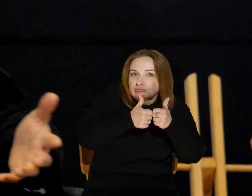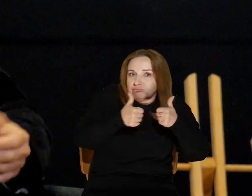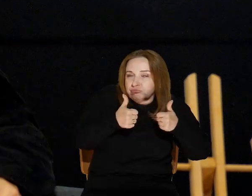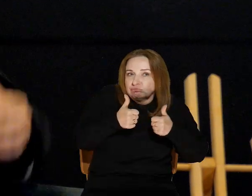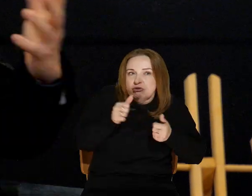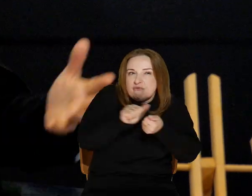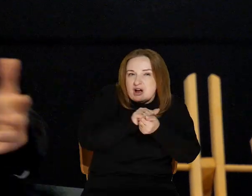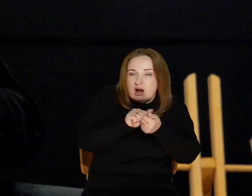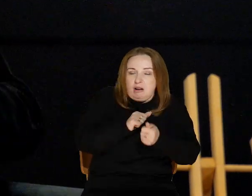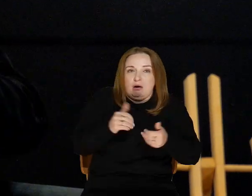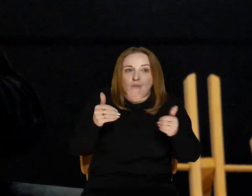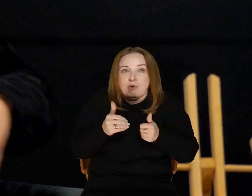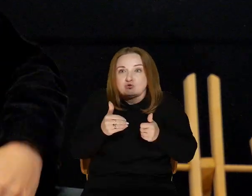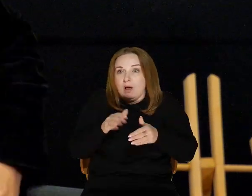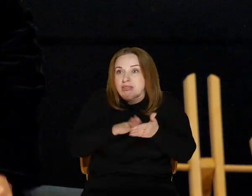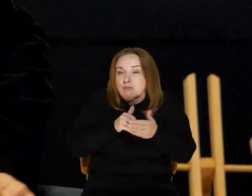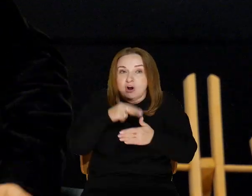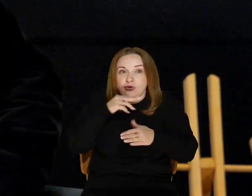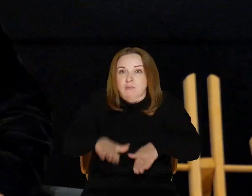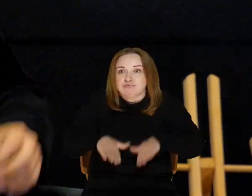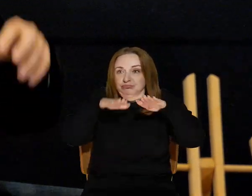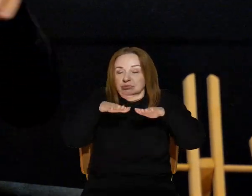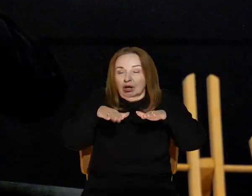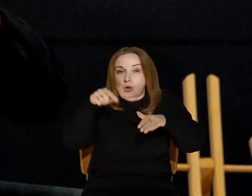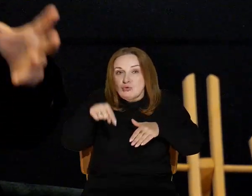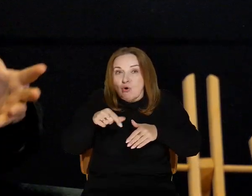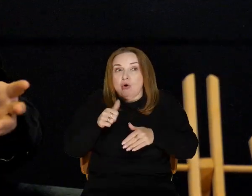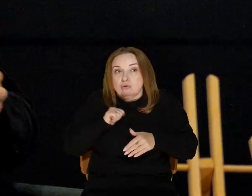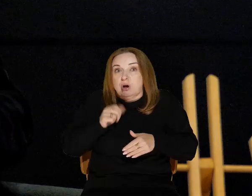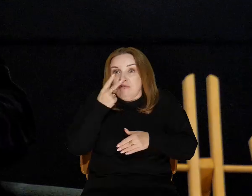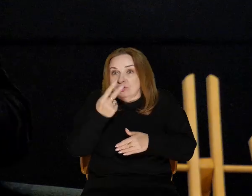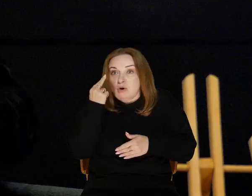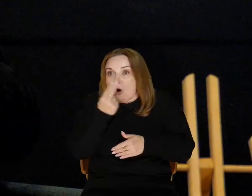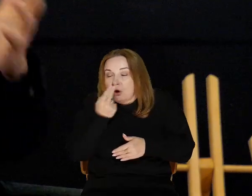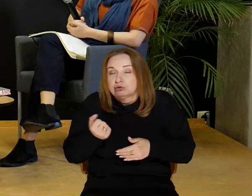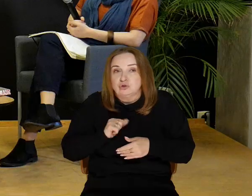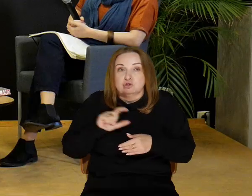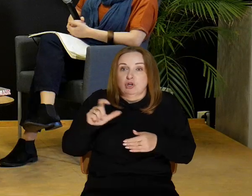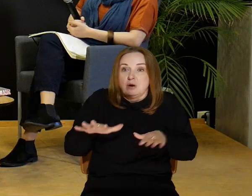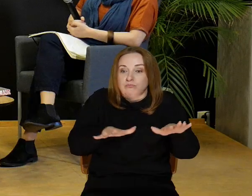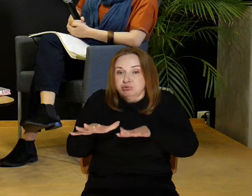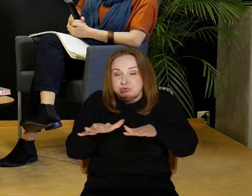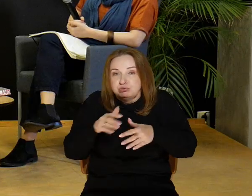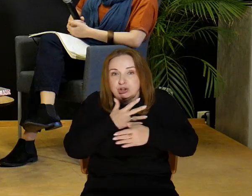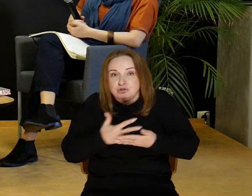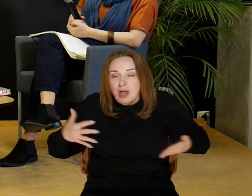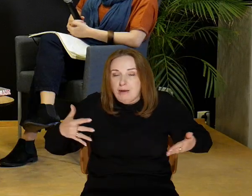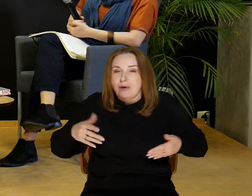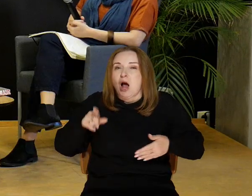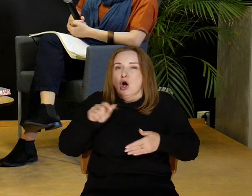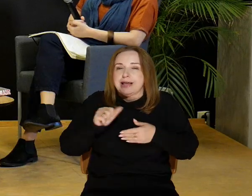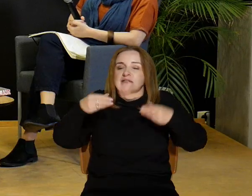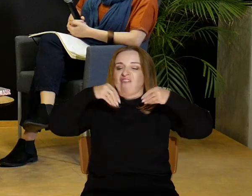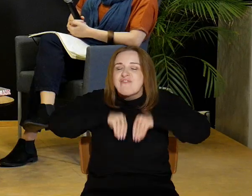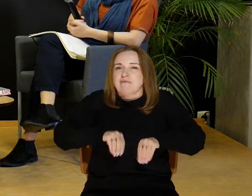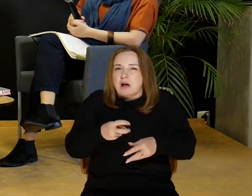powodzi, albo trzęsienia ziemi. Tak? I potem to się trochę rozszerzyło i w kryteriach diagnostycznych PTSD dzisiaj, czyli